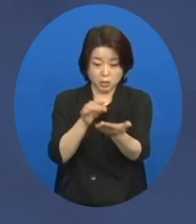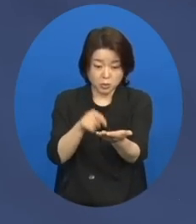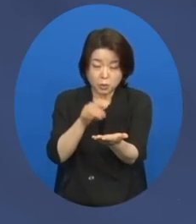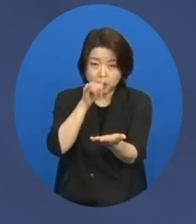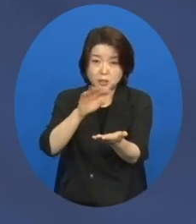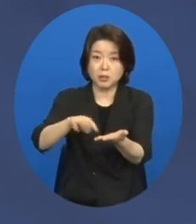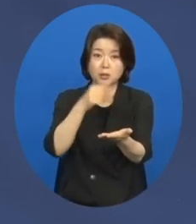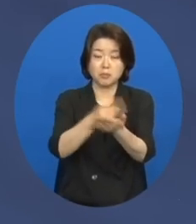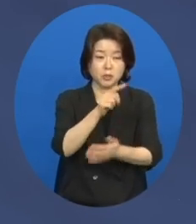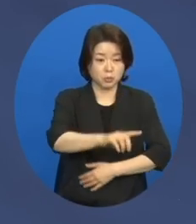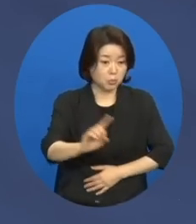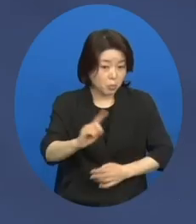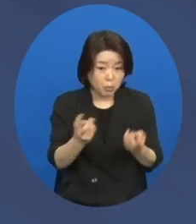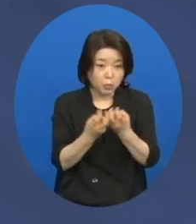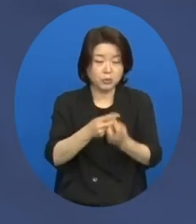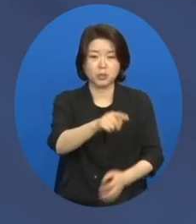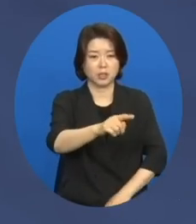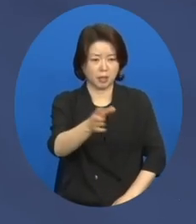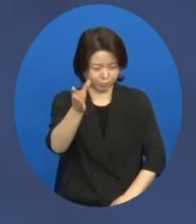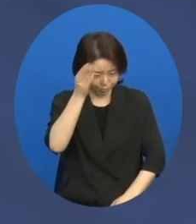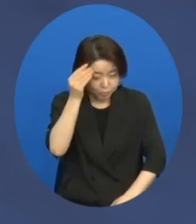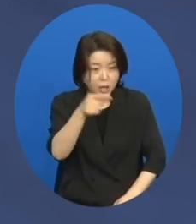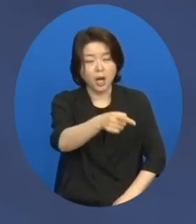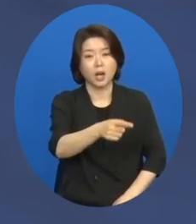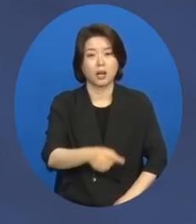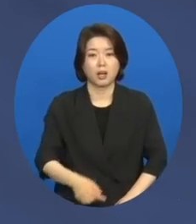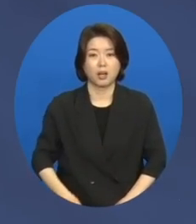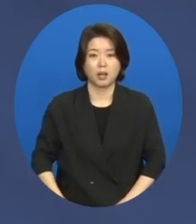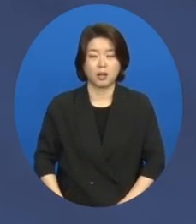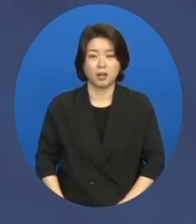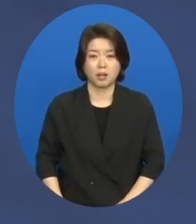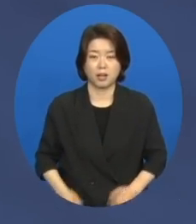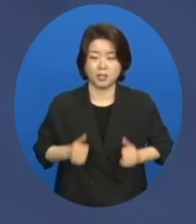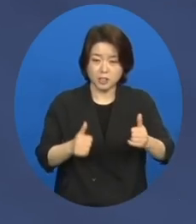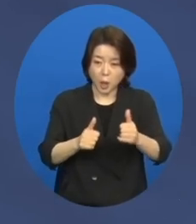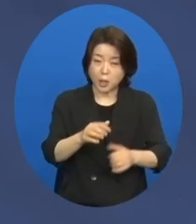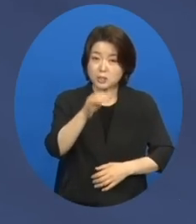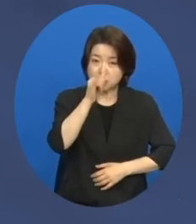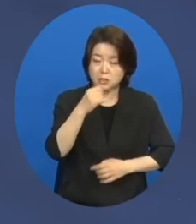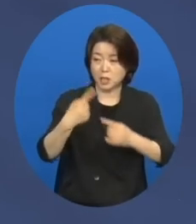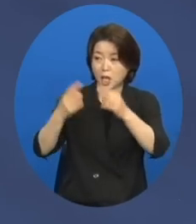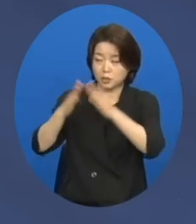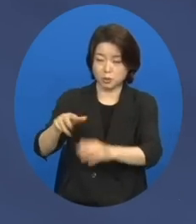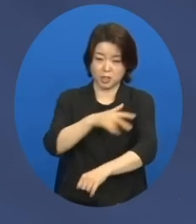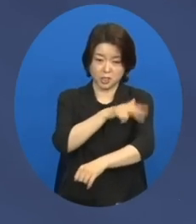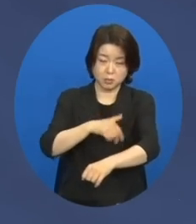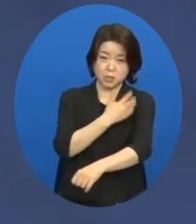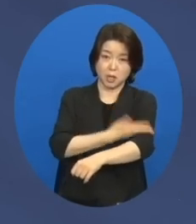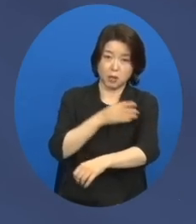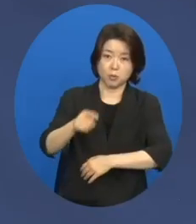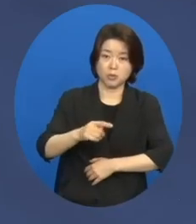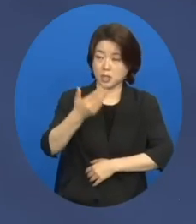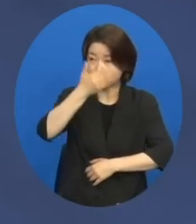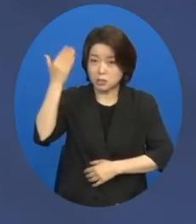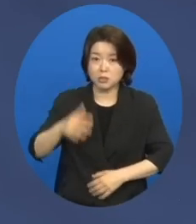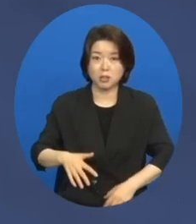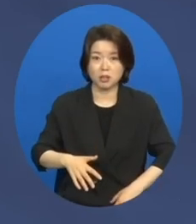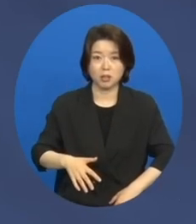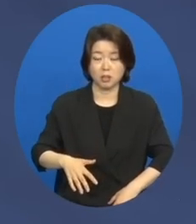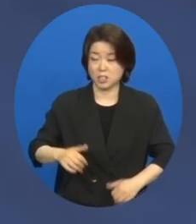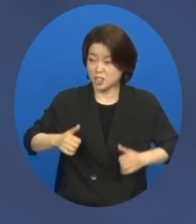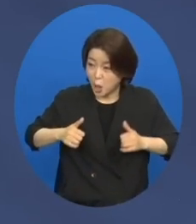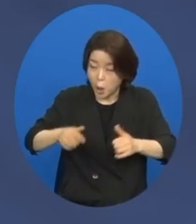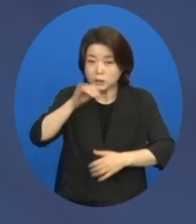메시아를 어떻게 이렇게 싹무식할 수가 있는지 열심히 있다고 하는 교회 집사, 권사, 청년들 열심히